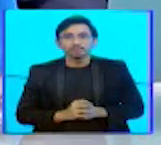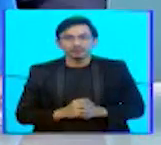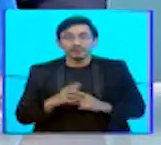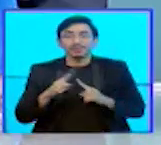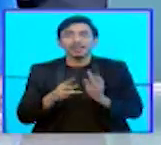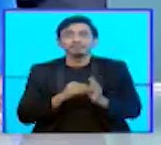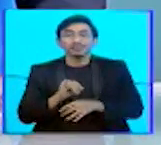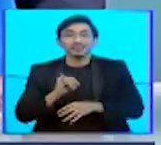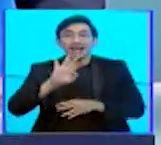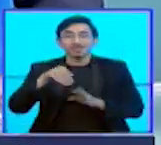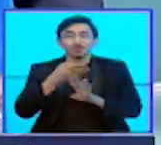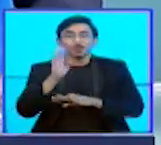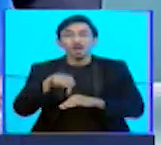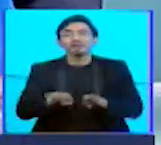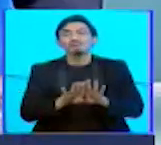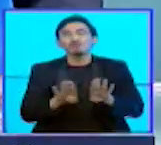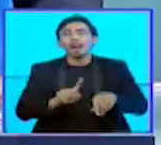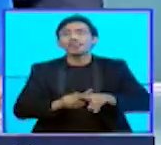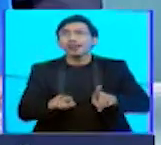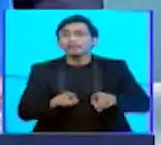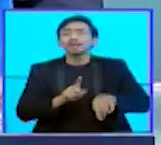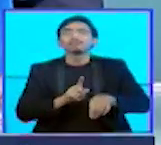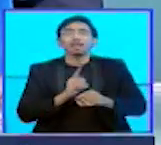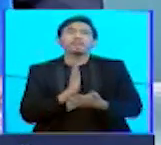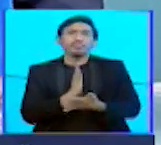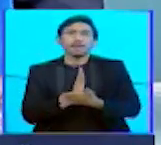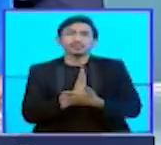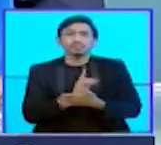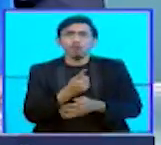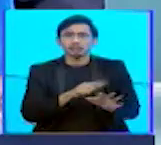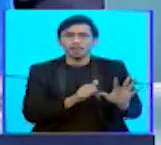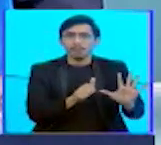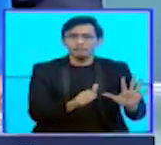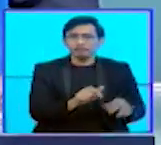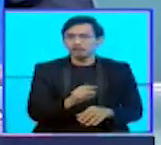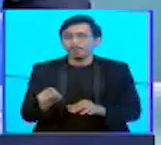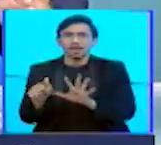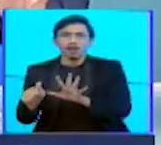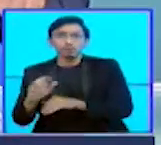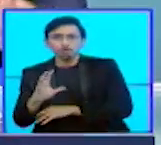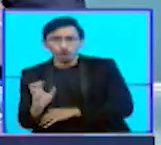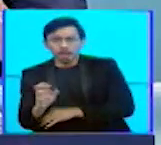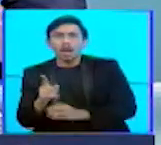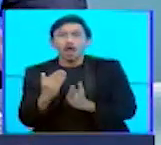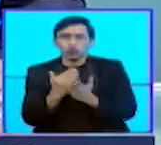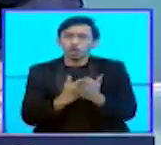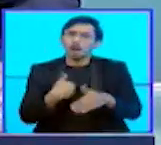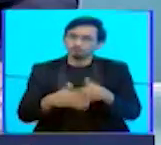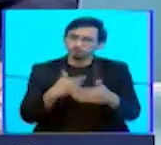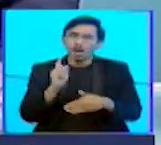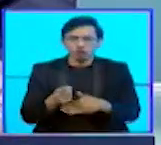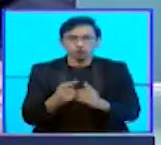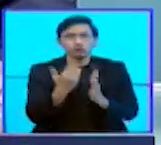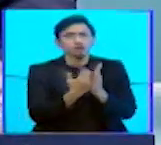yo wes Taman Impian Jaya Ancol kembali dibuka secara terbatas mulai pukul enam pagi hingga enam sore sejumlah aturan diterapkan diantaranya